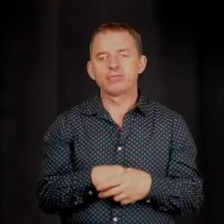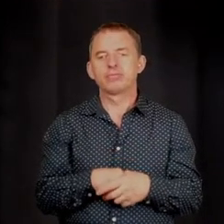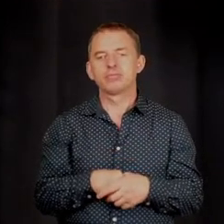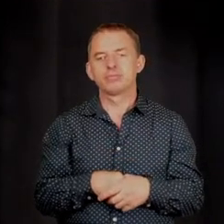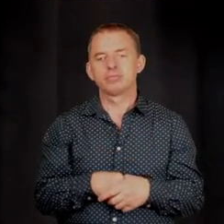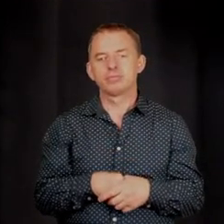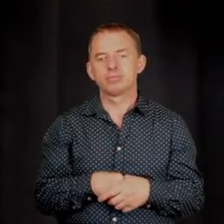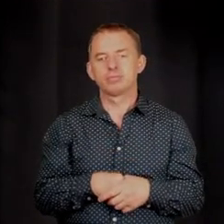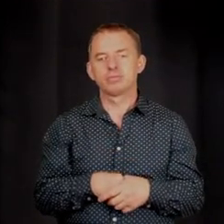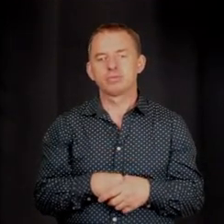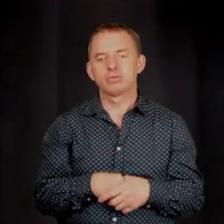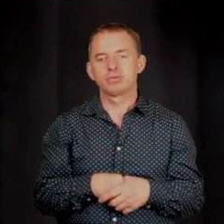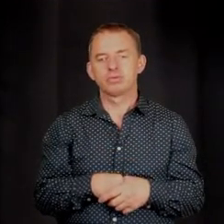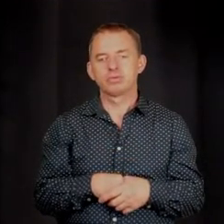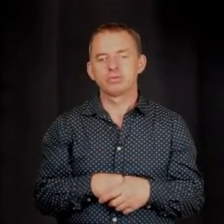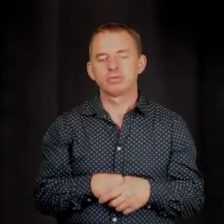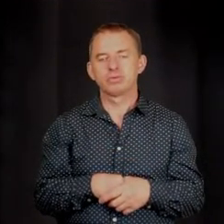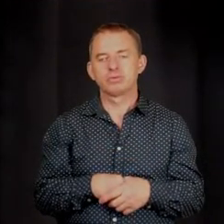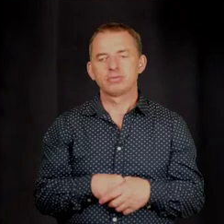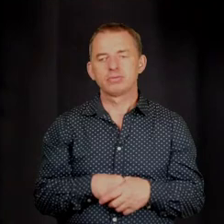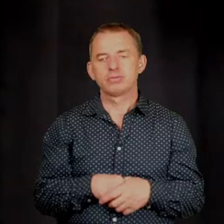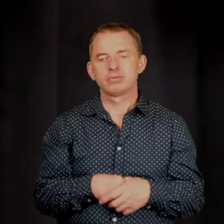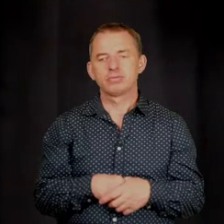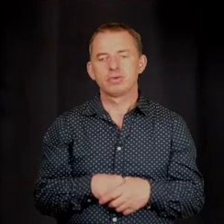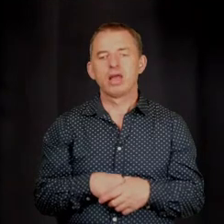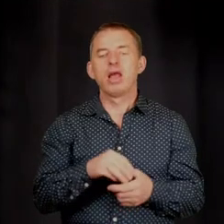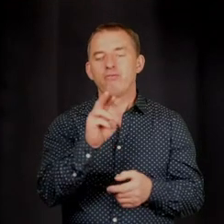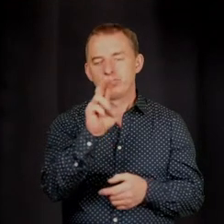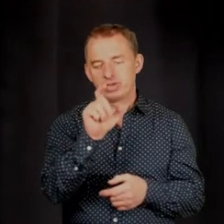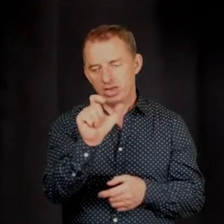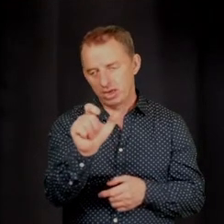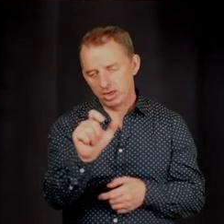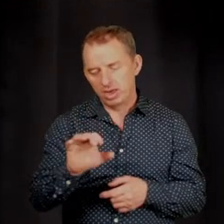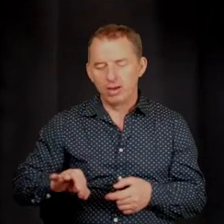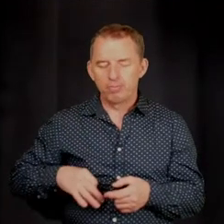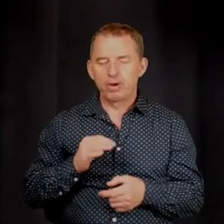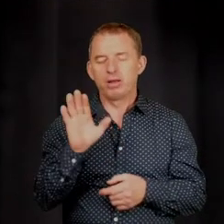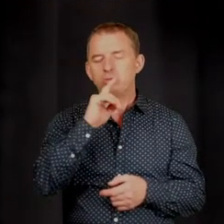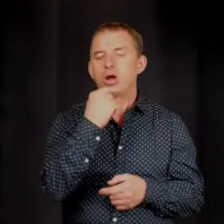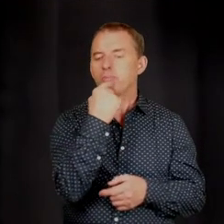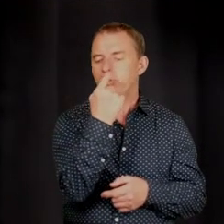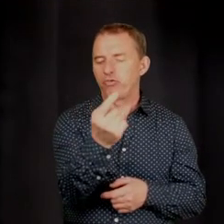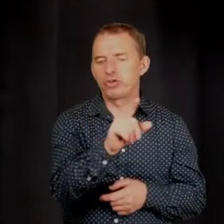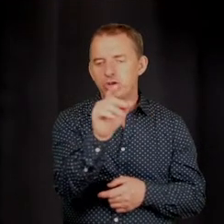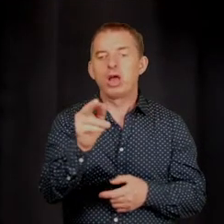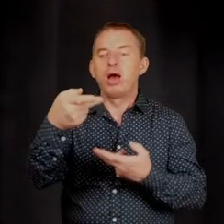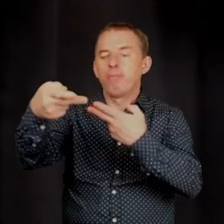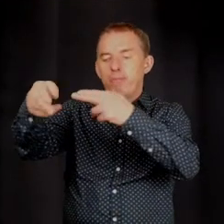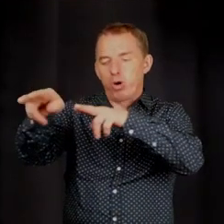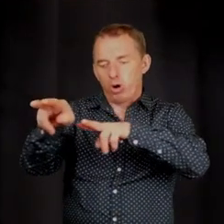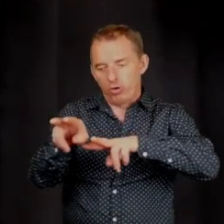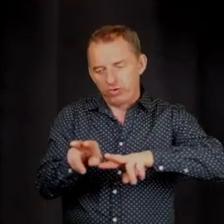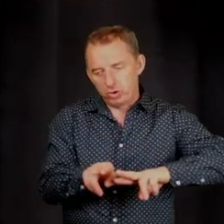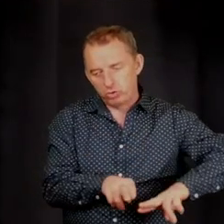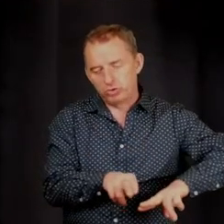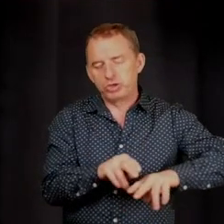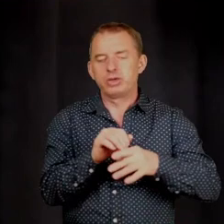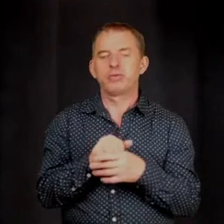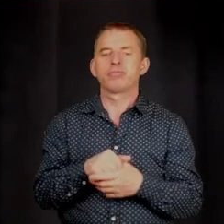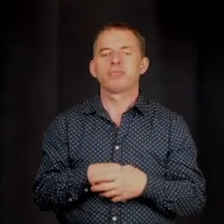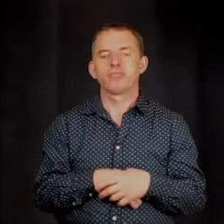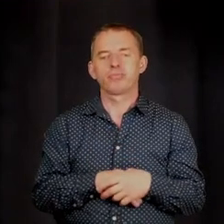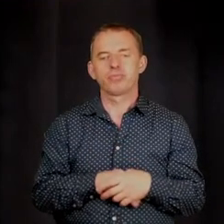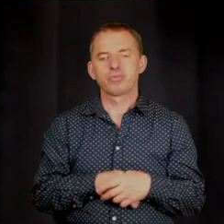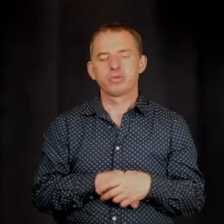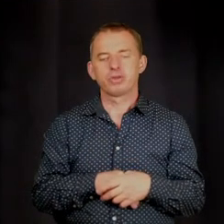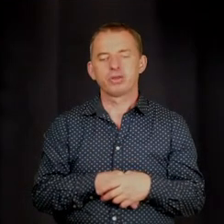So God is going to come back. Więc Pan Bóg powiedział, że powróci. Evil will not last